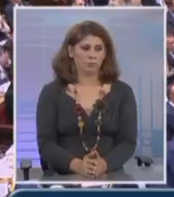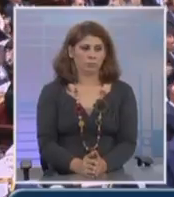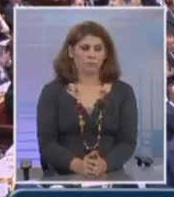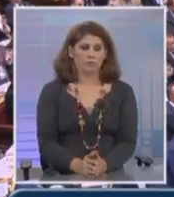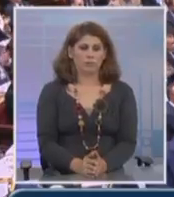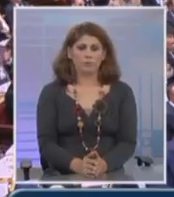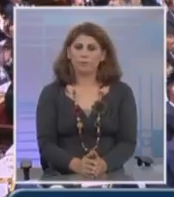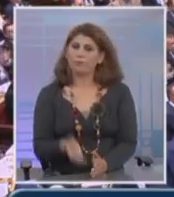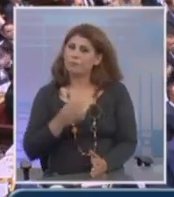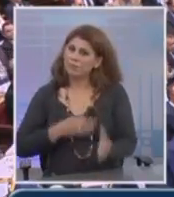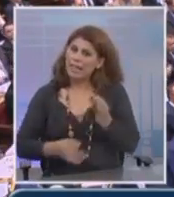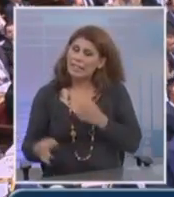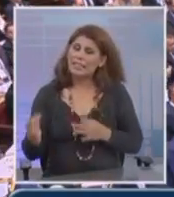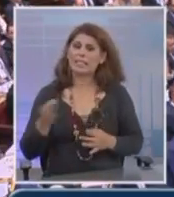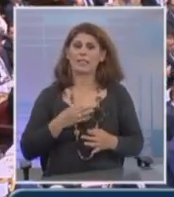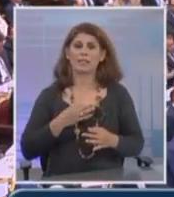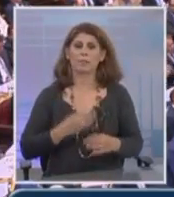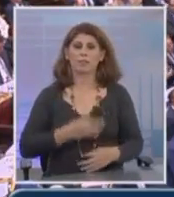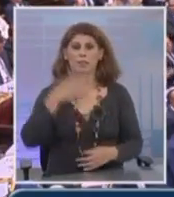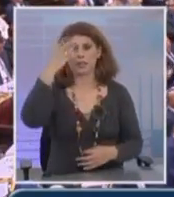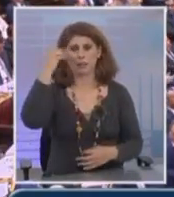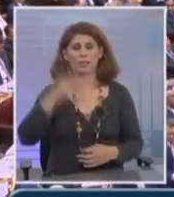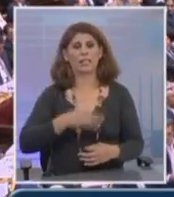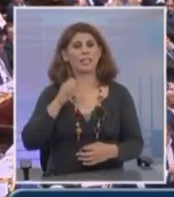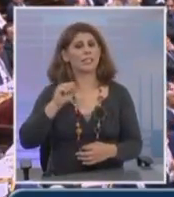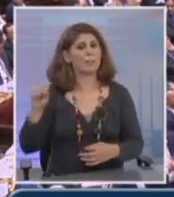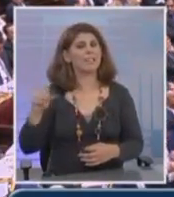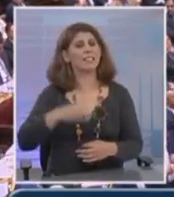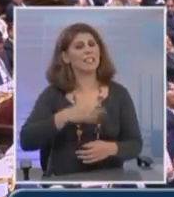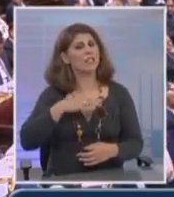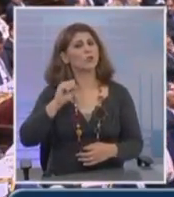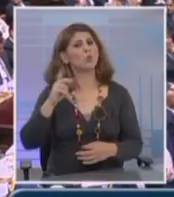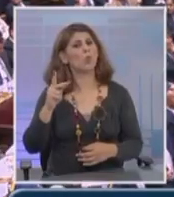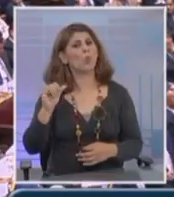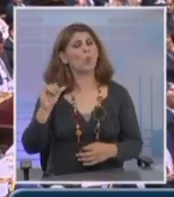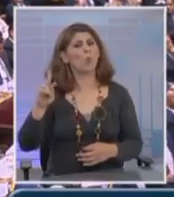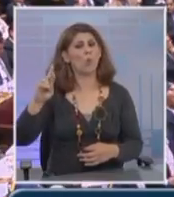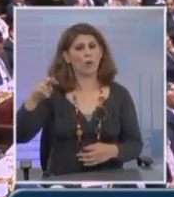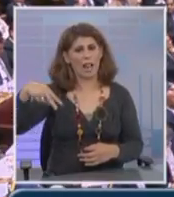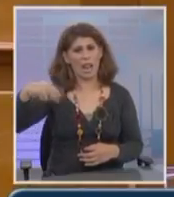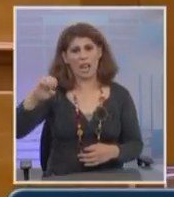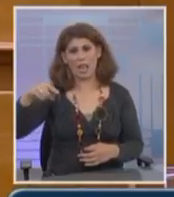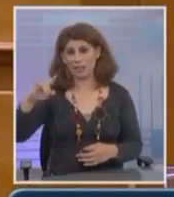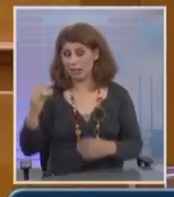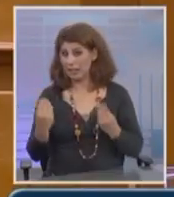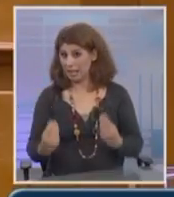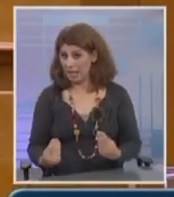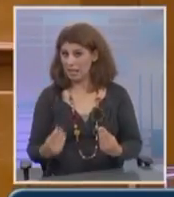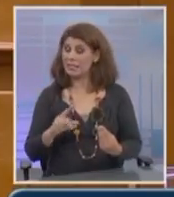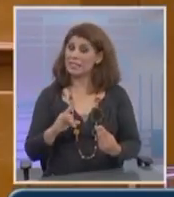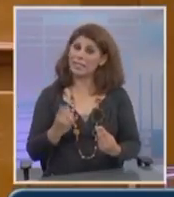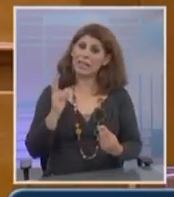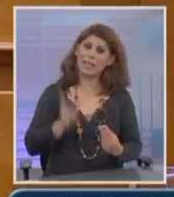Εξηγήστε μας επιτέλους λοιπόν. Κύριε Τσίπρα, κύριε Σπίρτζη, κύριε Σκουρλέτη, είναι καλές ή δεν είναι καλές οι